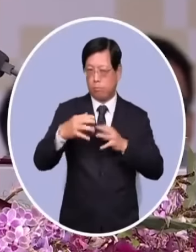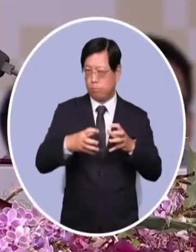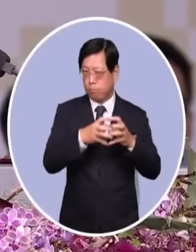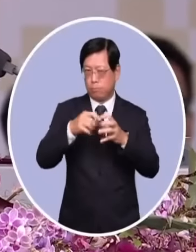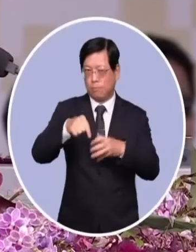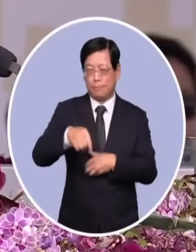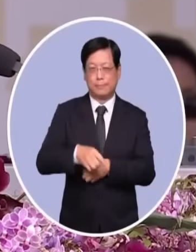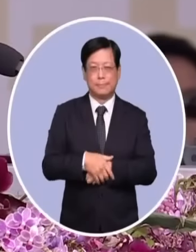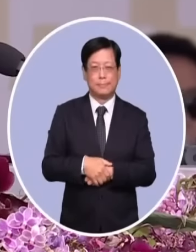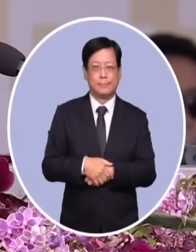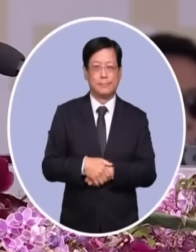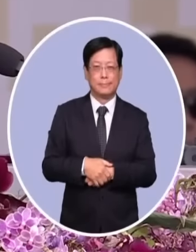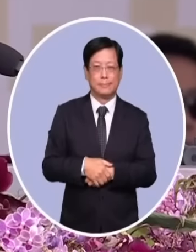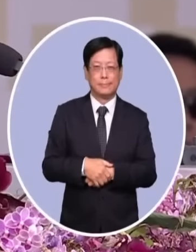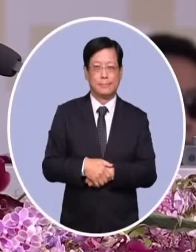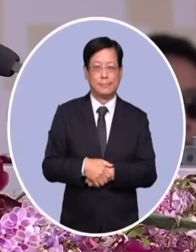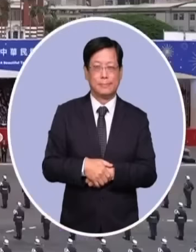此。